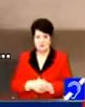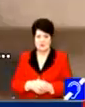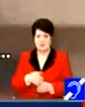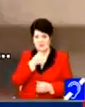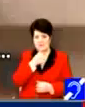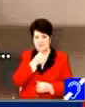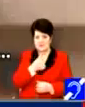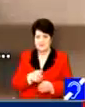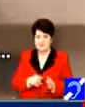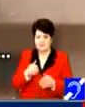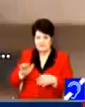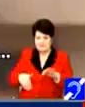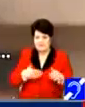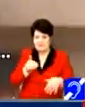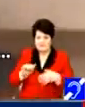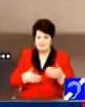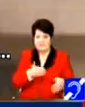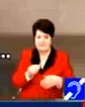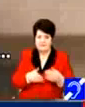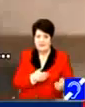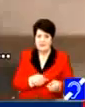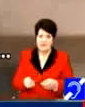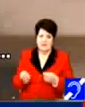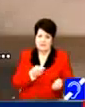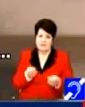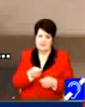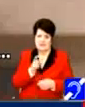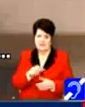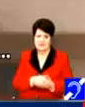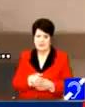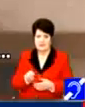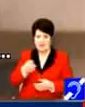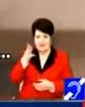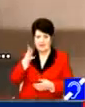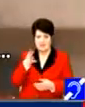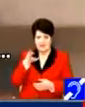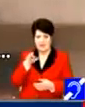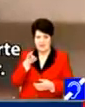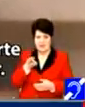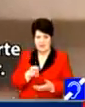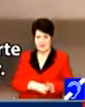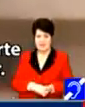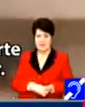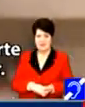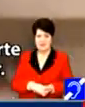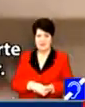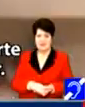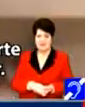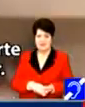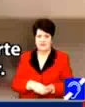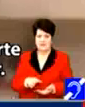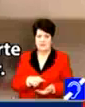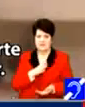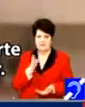să săpăm de pe etajul 3. Și am făcut sub, ne-am